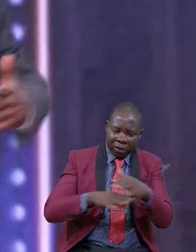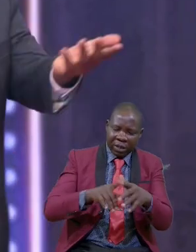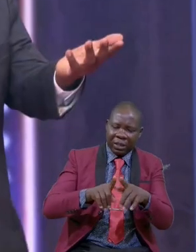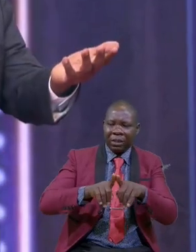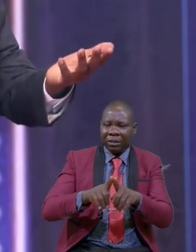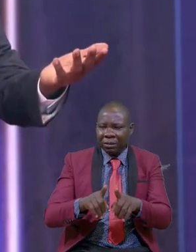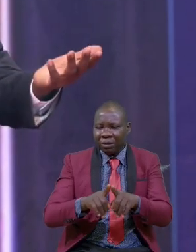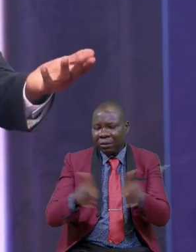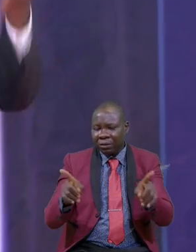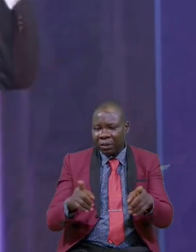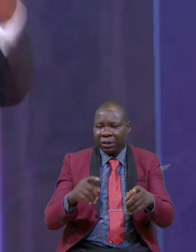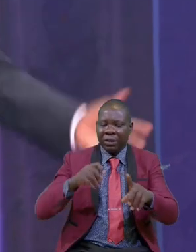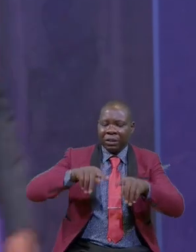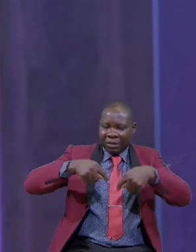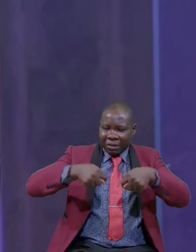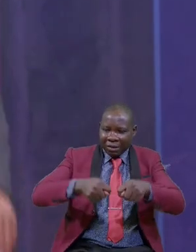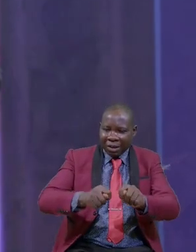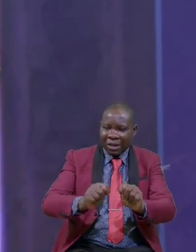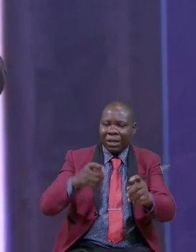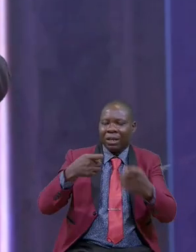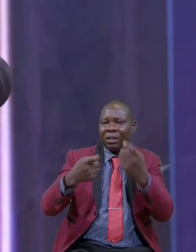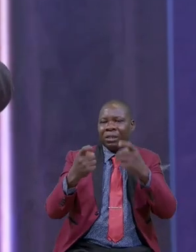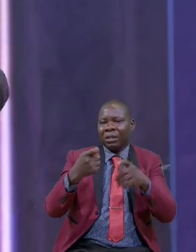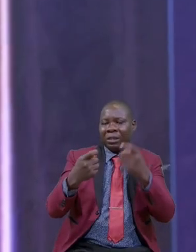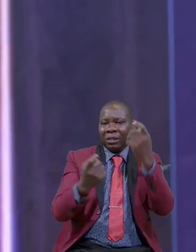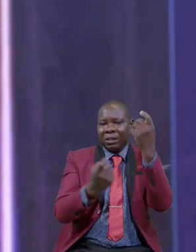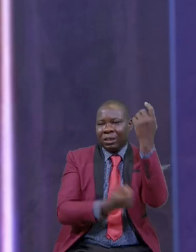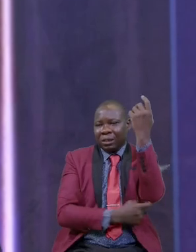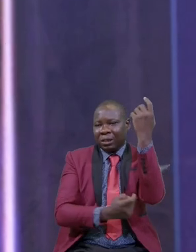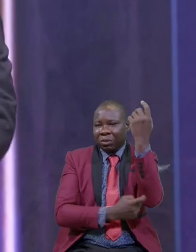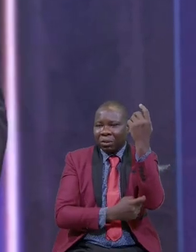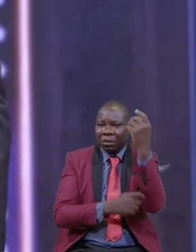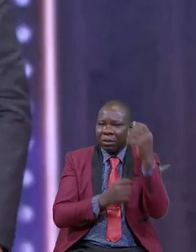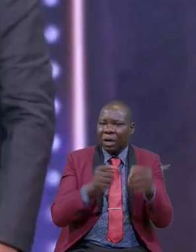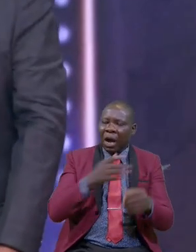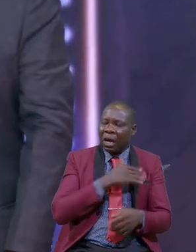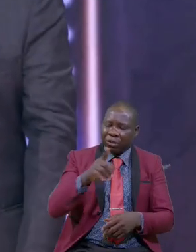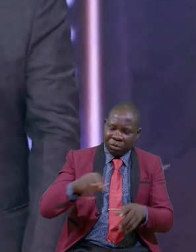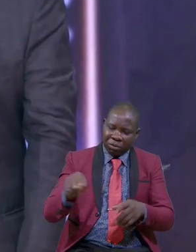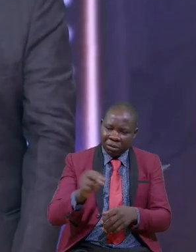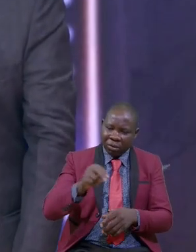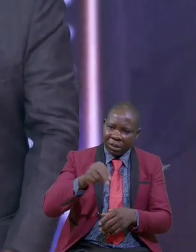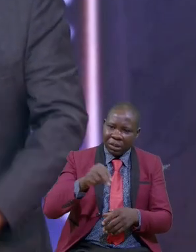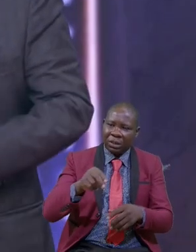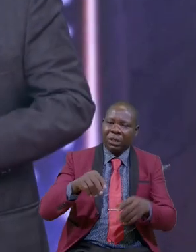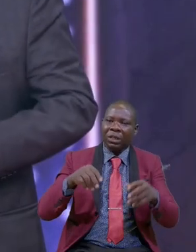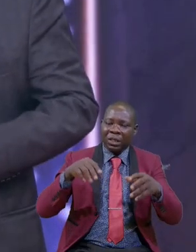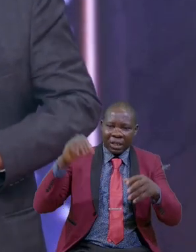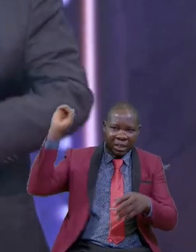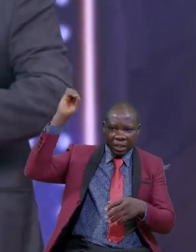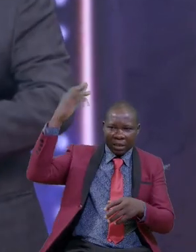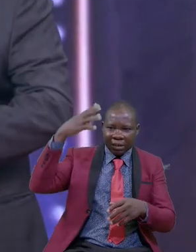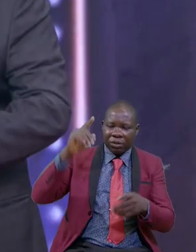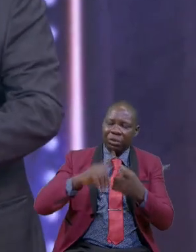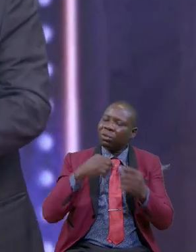des tentations, ou bien sur le champ, et vous avez de la grâce, afin que vous puissiez dire, oh, par la grâce de Dieu, je suis ce